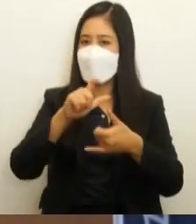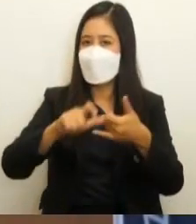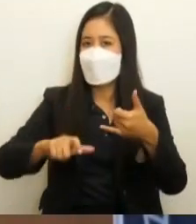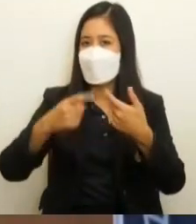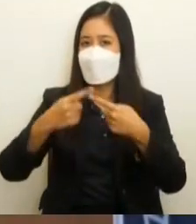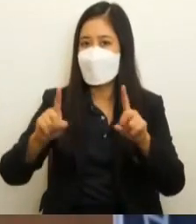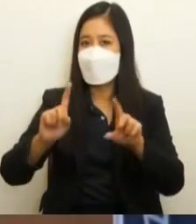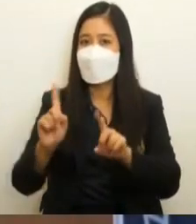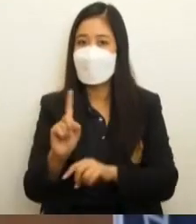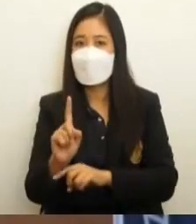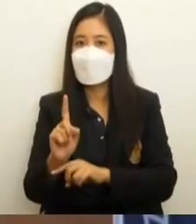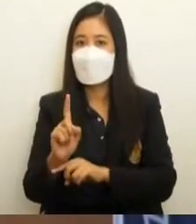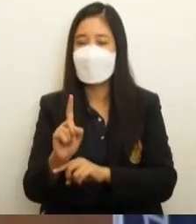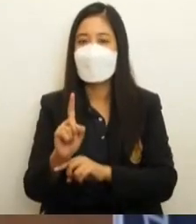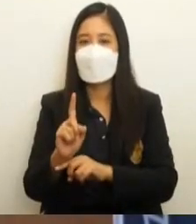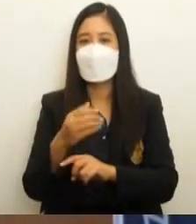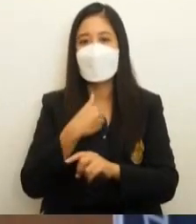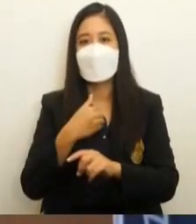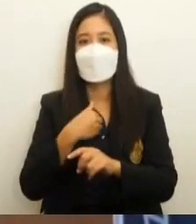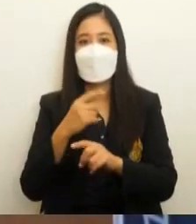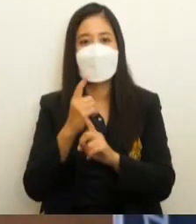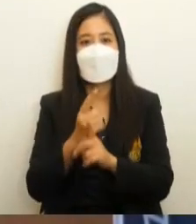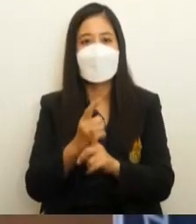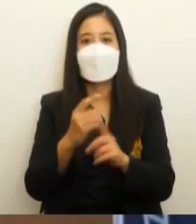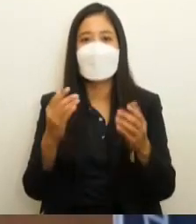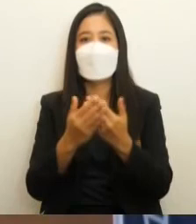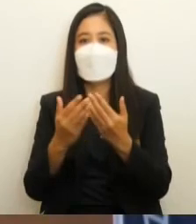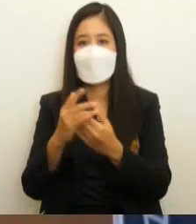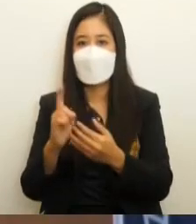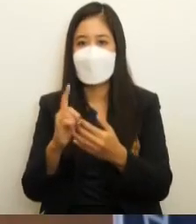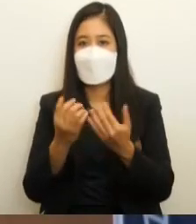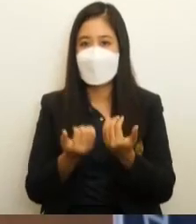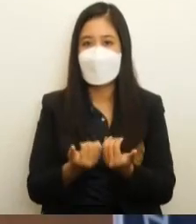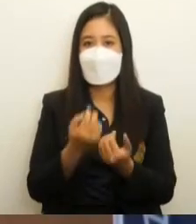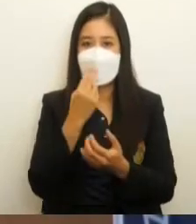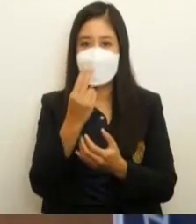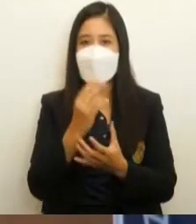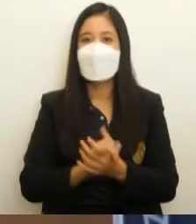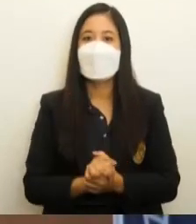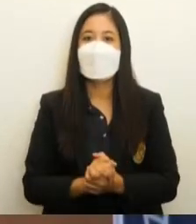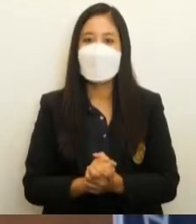างกันไปแต่คุณภาพได้ความปลอดภัยได้ค่ะวันนี้มีเพียงเท่านี้ค่ะ